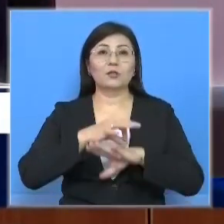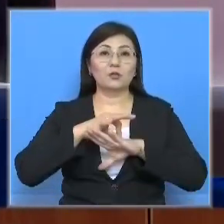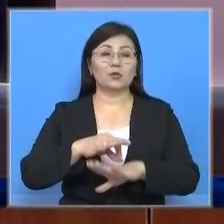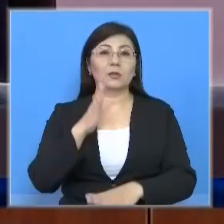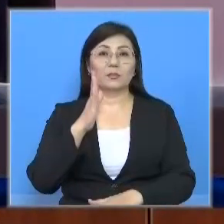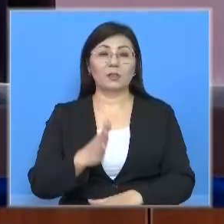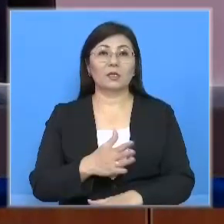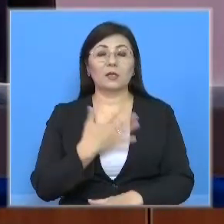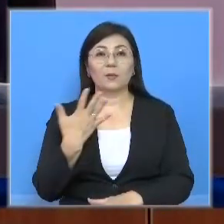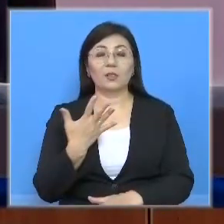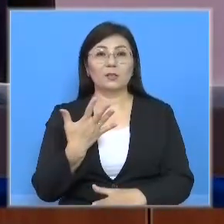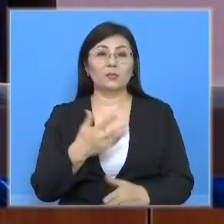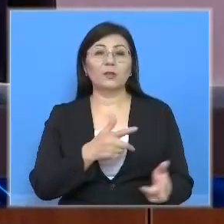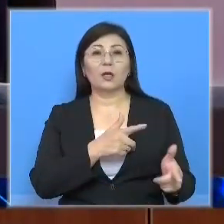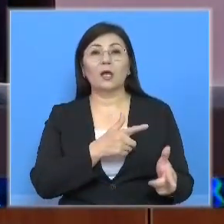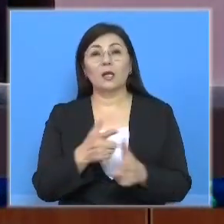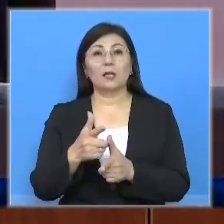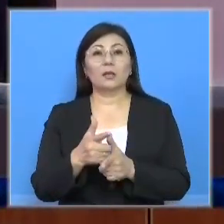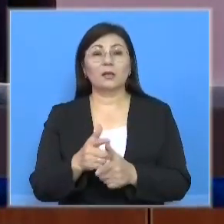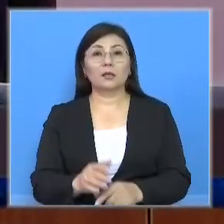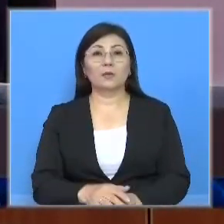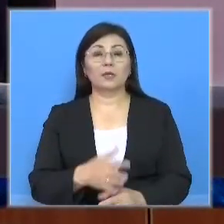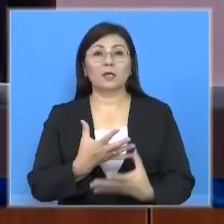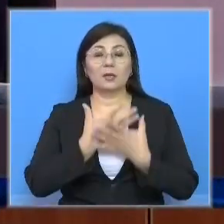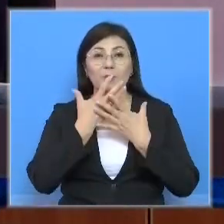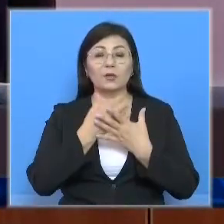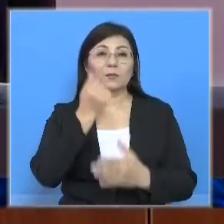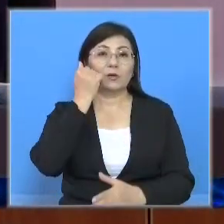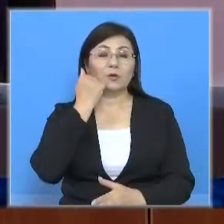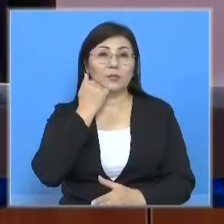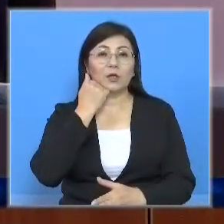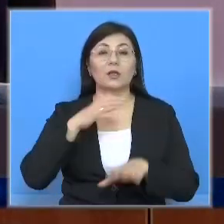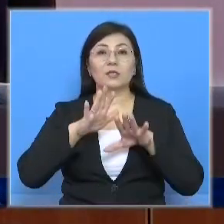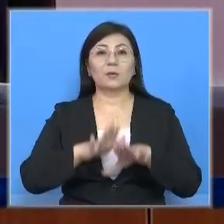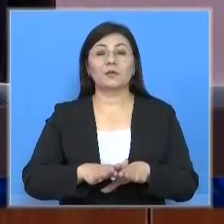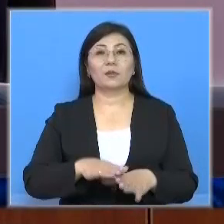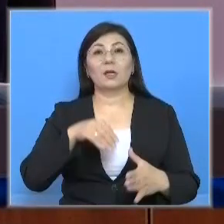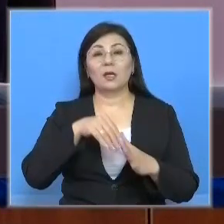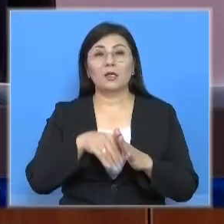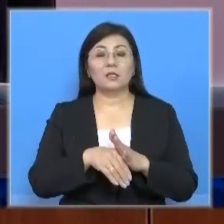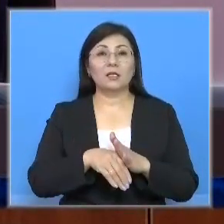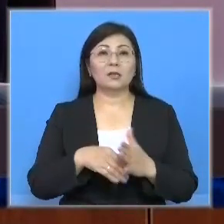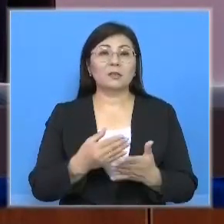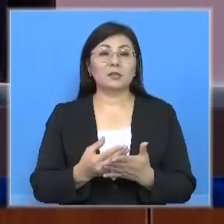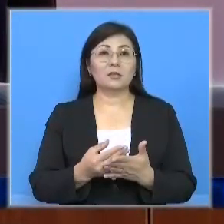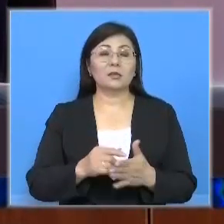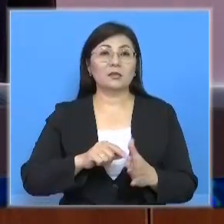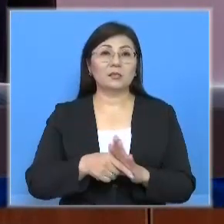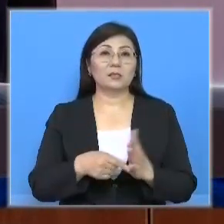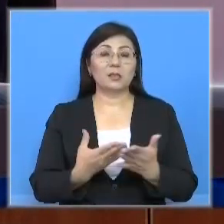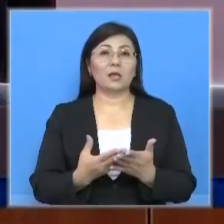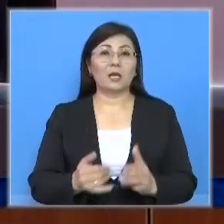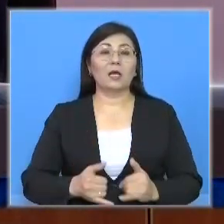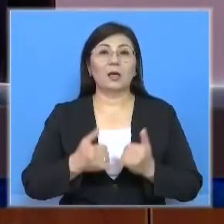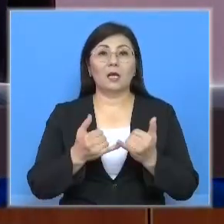учаскесінде дайындық жұмыстары жүргізілуде. Жылу желісінің тозған учаскелері жерасты төсеміне арналған пенер полиуретаннан